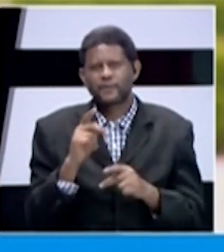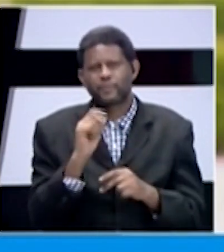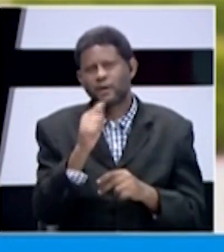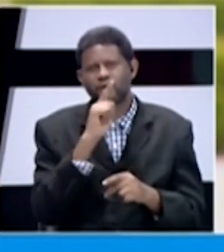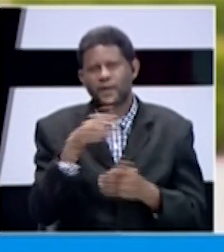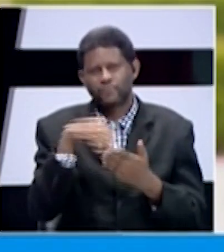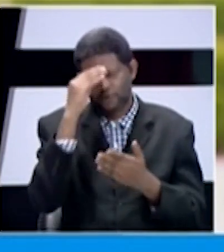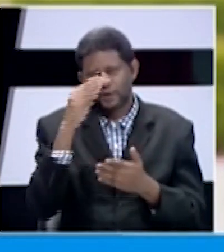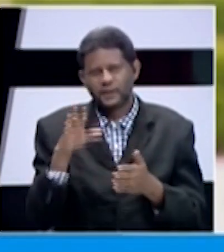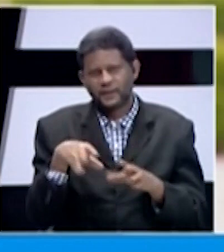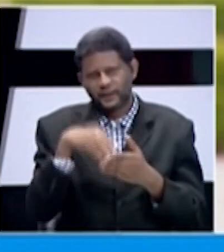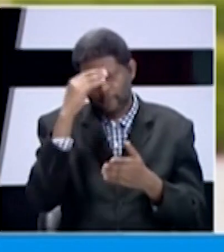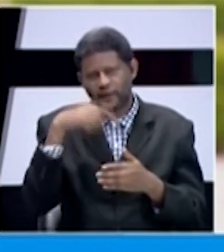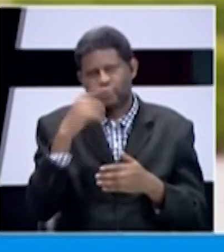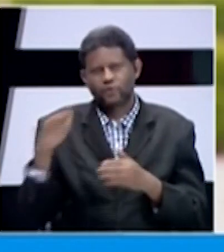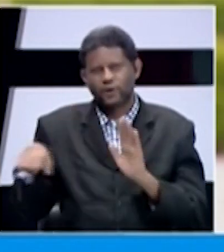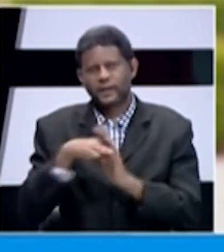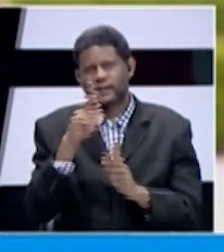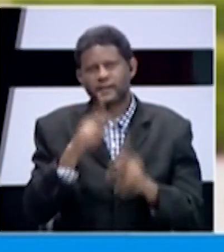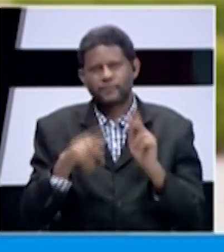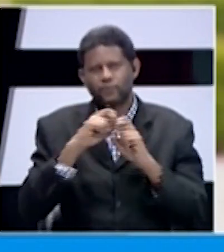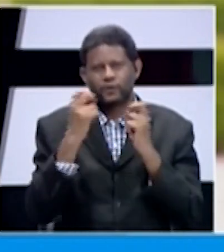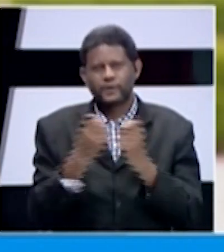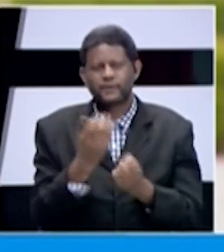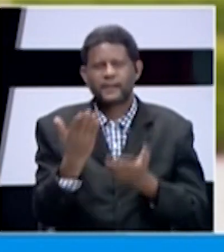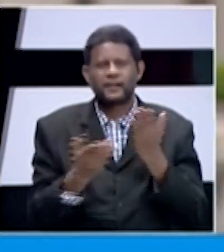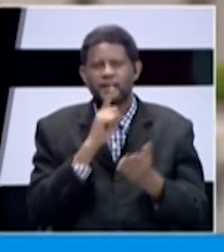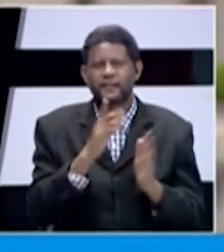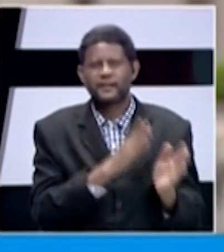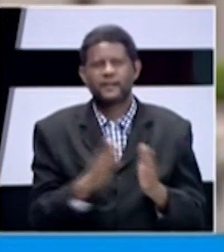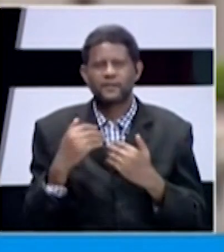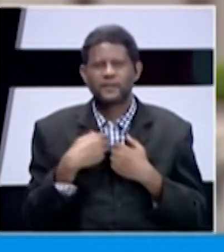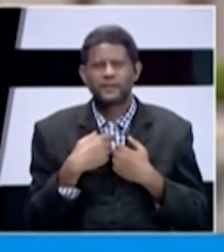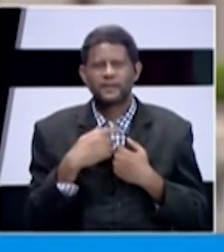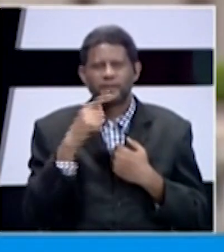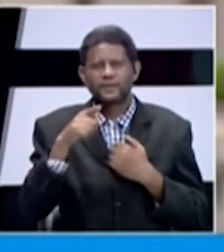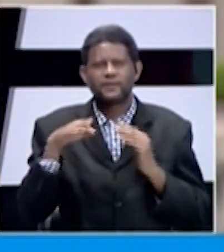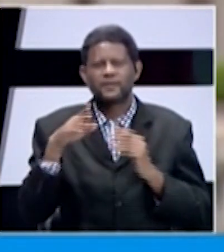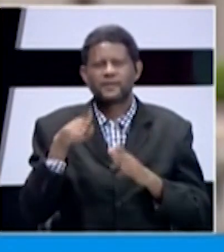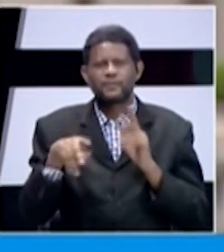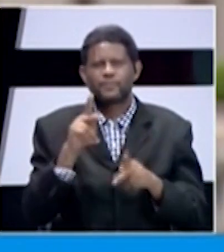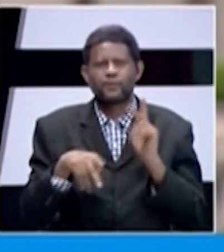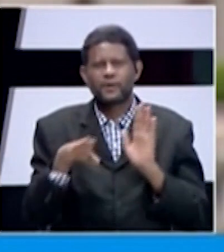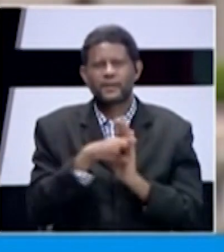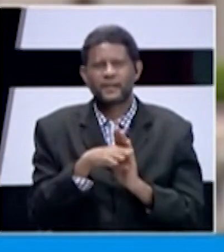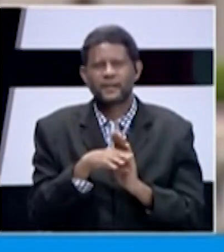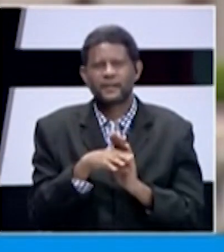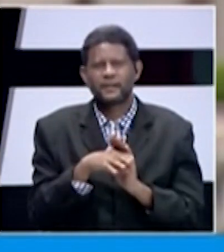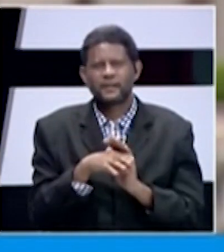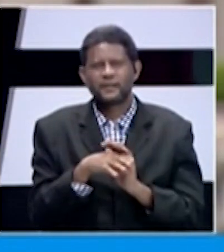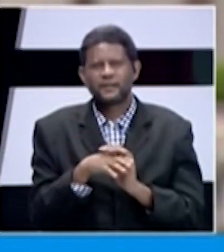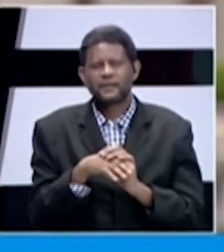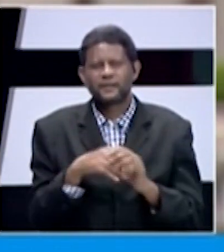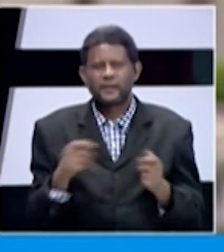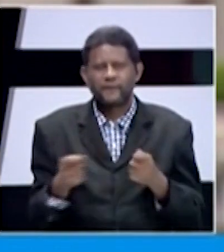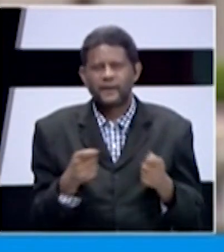ስለዚ ተዘምሃረኒ ዝወከለኒ ህዝቢ ዝወከለኒ ውድብ ከግልግል እየ ተዳ ዘለኹ ንተዝብ ወኪለ ነፍየ